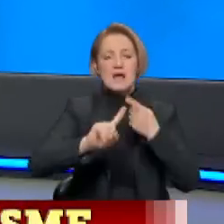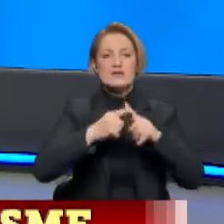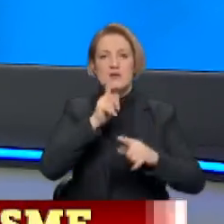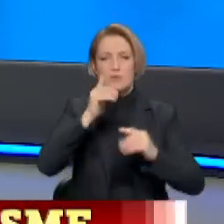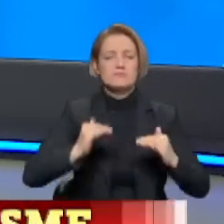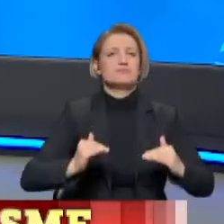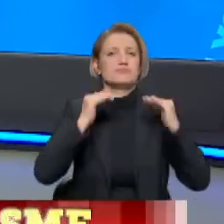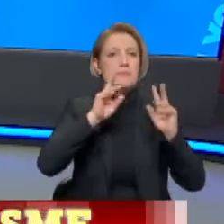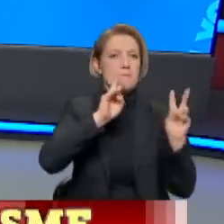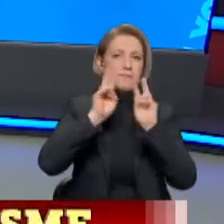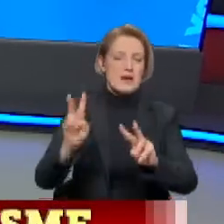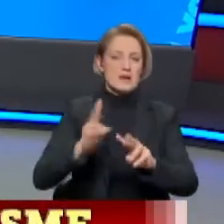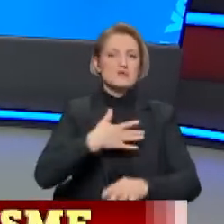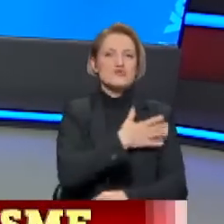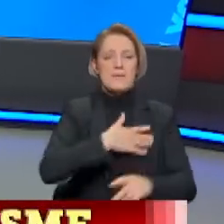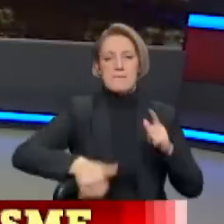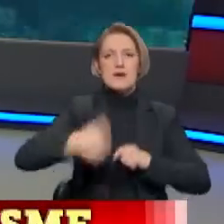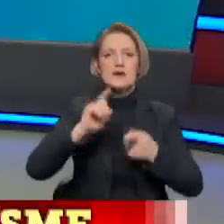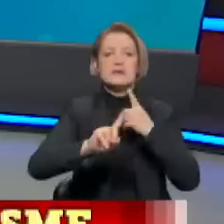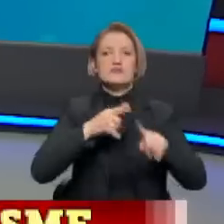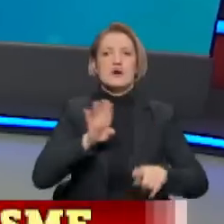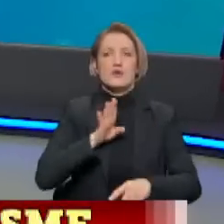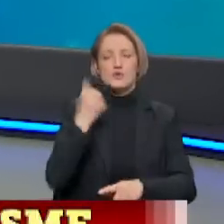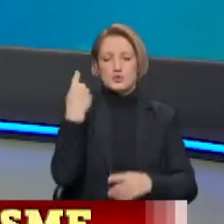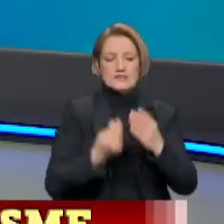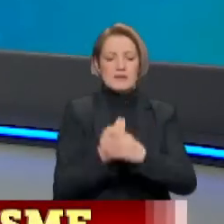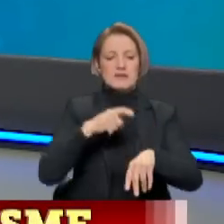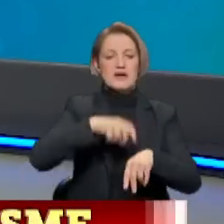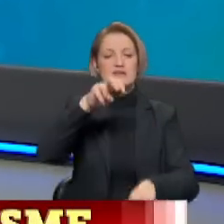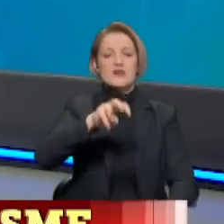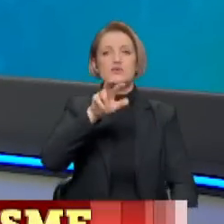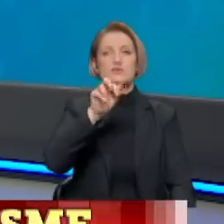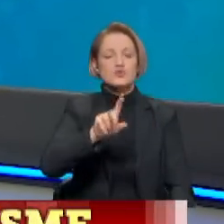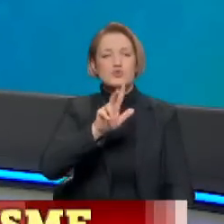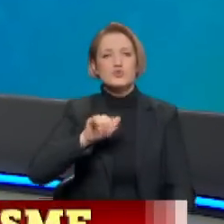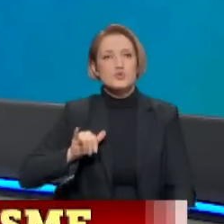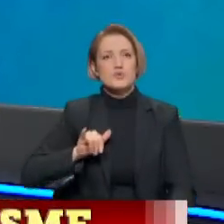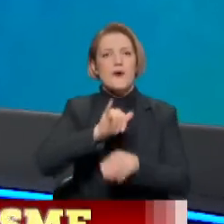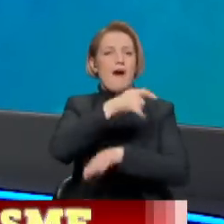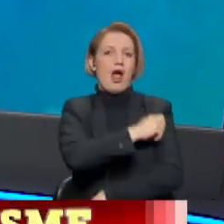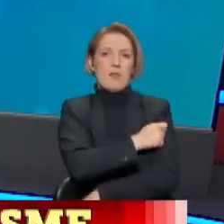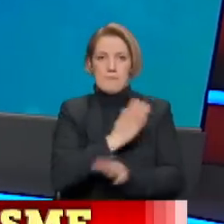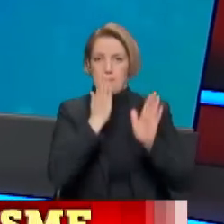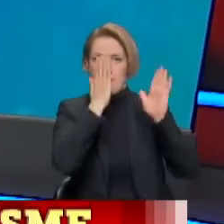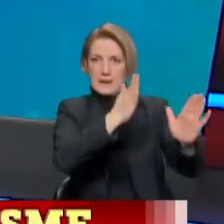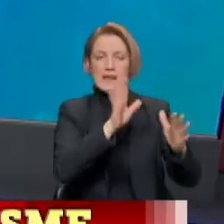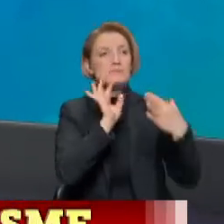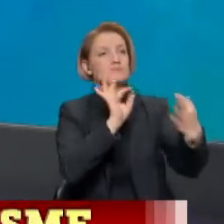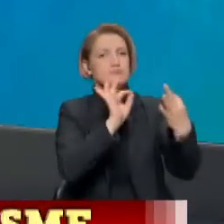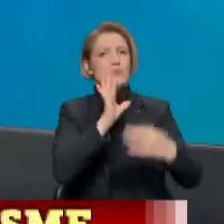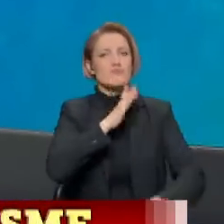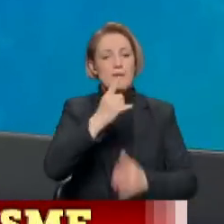o seslere bakalım. CHP lideri Kemal Kılıçdaroğlu dün sabah 8.30 uçağıyla Almanya'ya gitmişti. Temasları